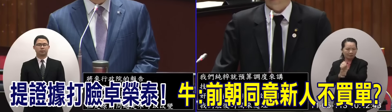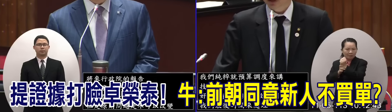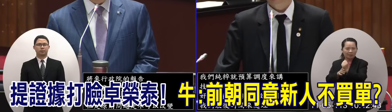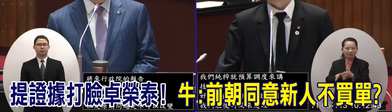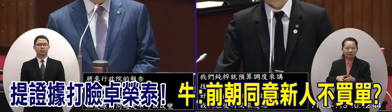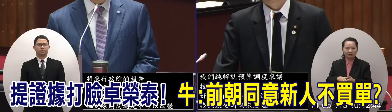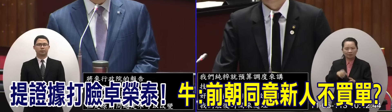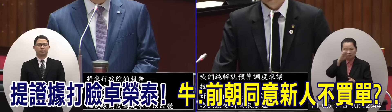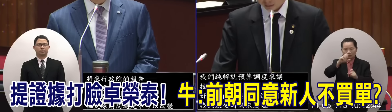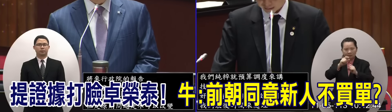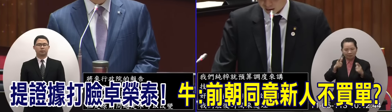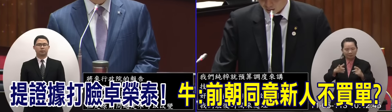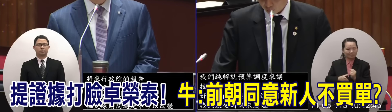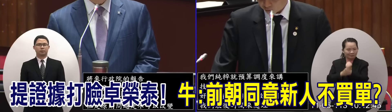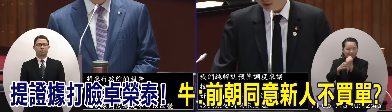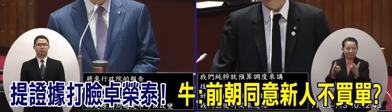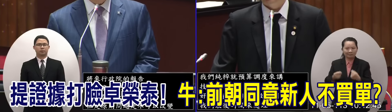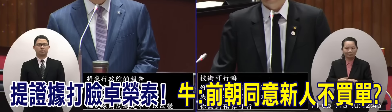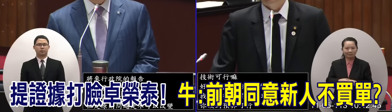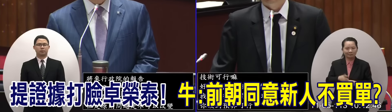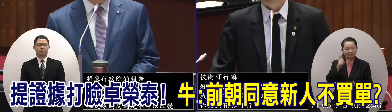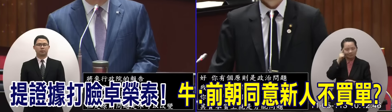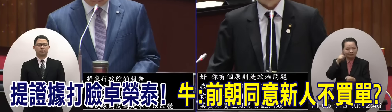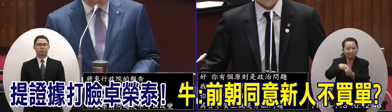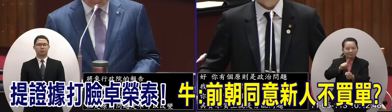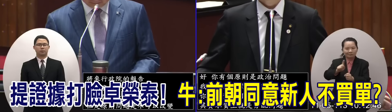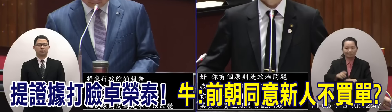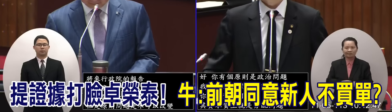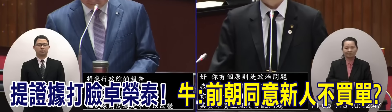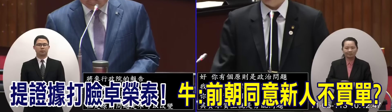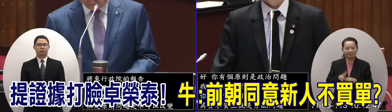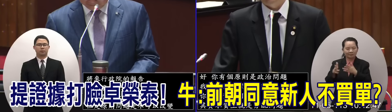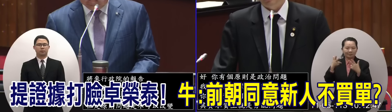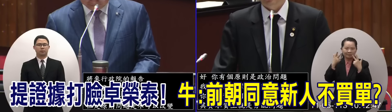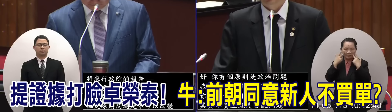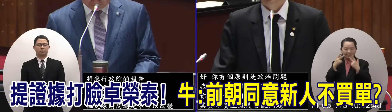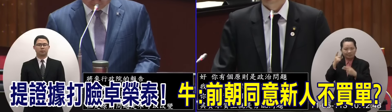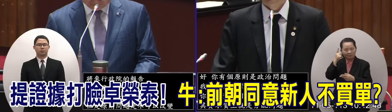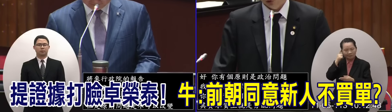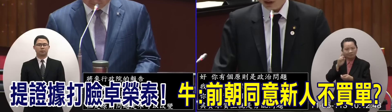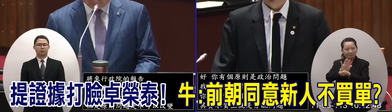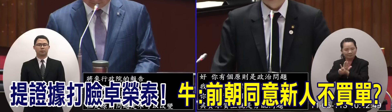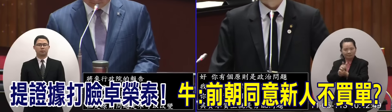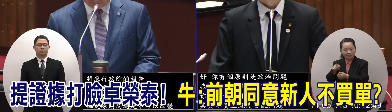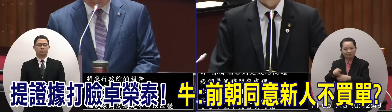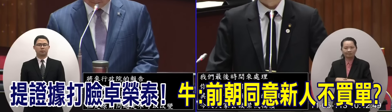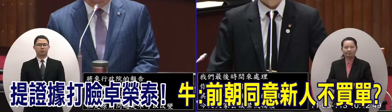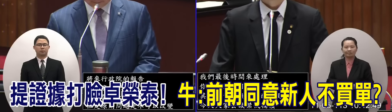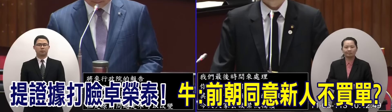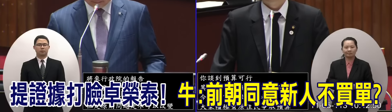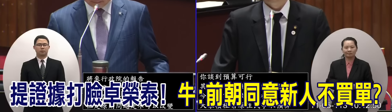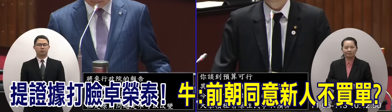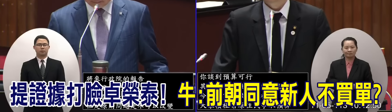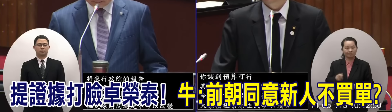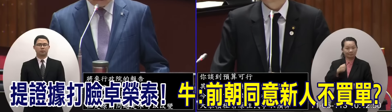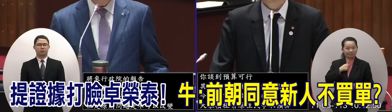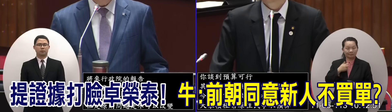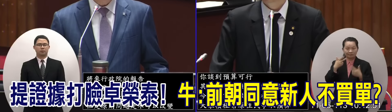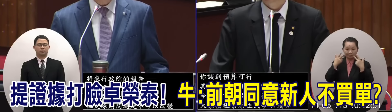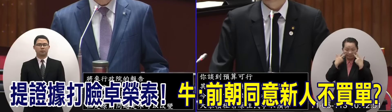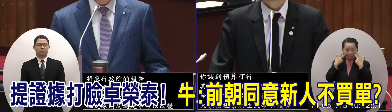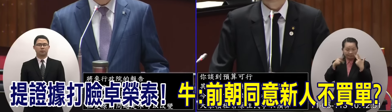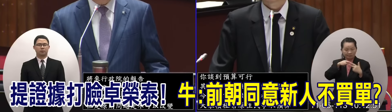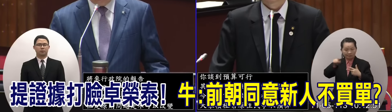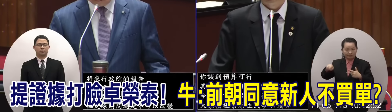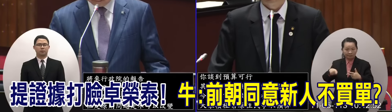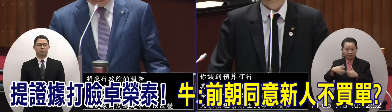分朝野的。 大家用意是什么呢？我们希望对原住民好一点嘛。院长，你有没有了解一下，说原民的